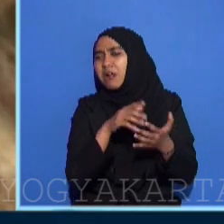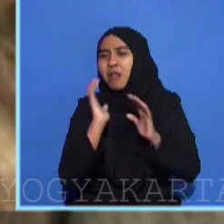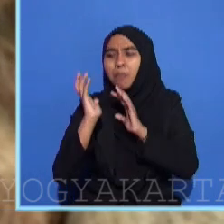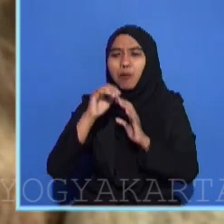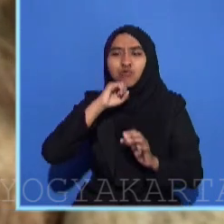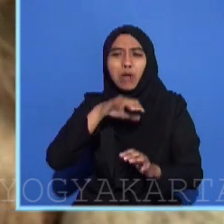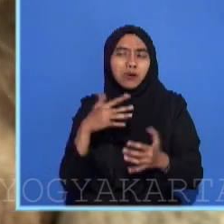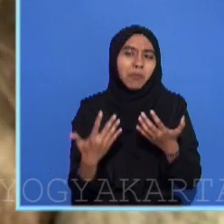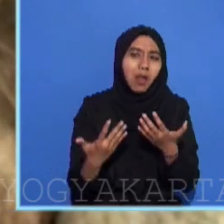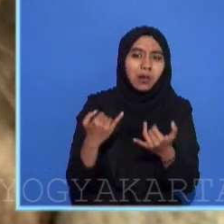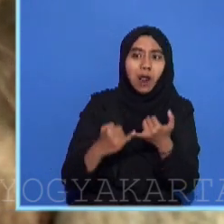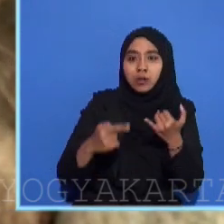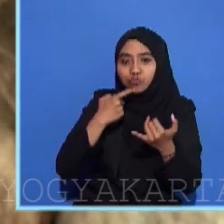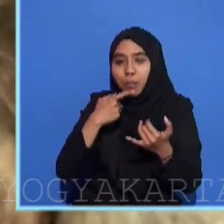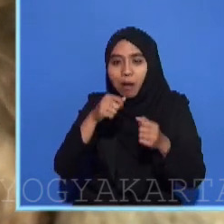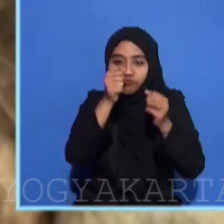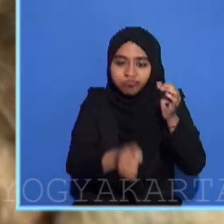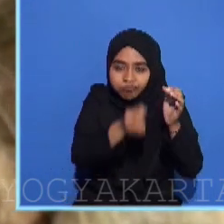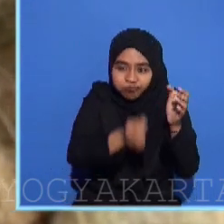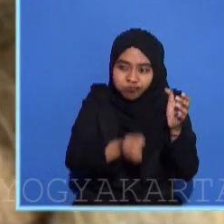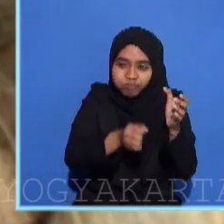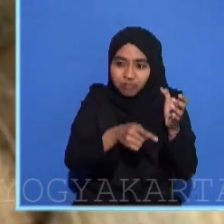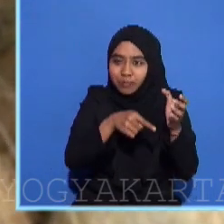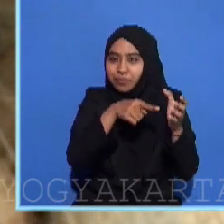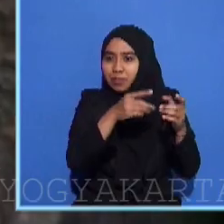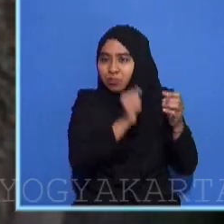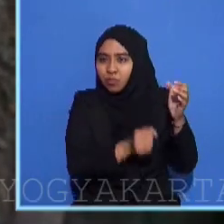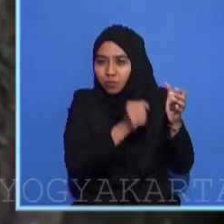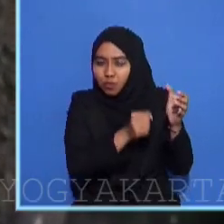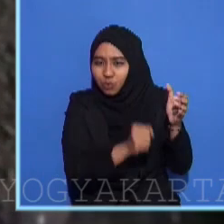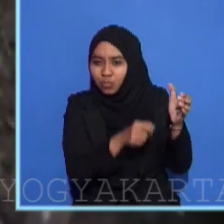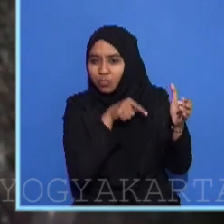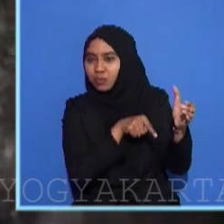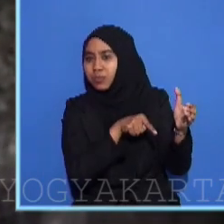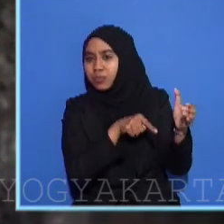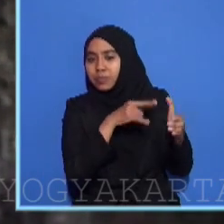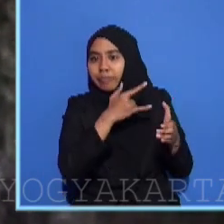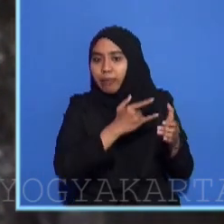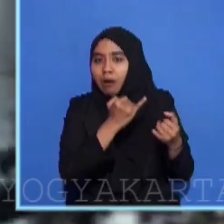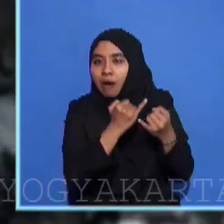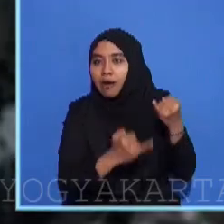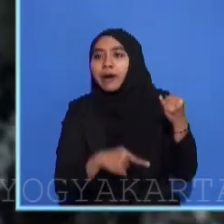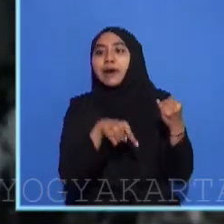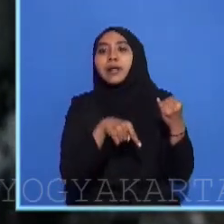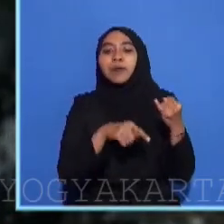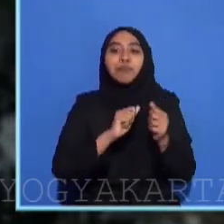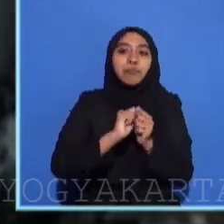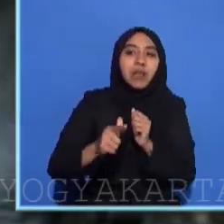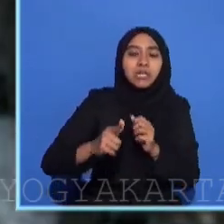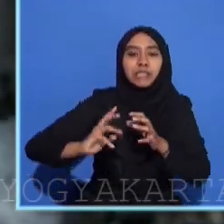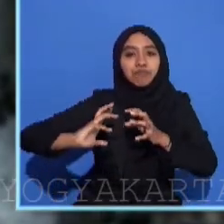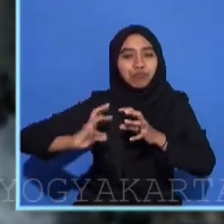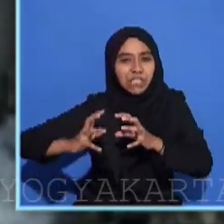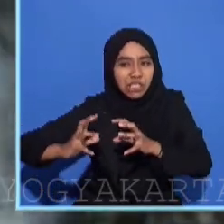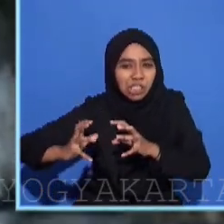rekoreko marut, marut niku wau meneng ngeten iki. Terus suwe-suwe saged tumbas parut niku. Parut niku paling